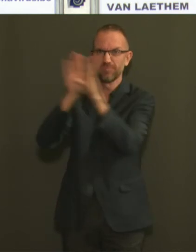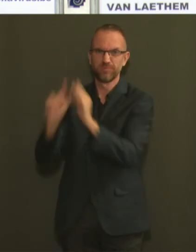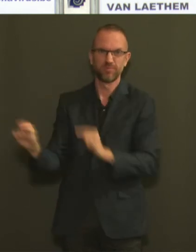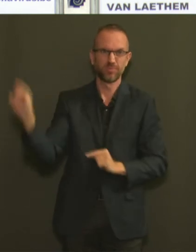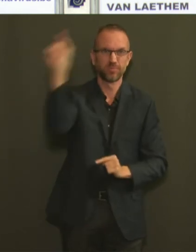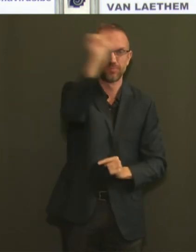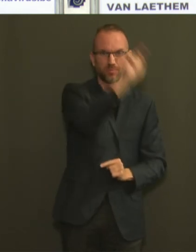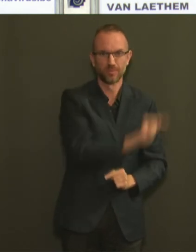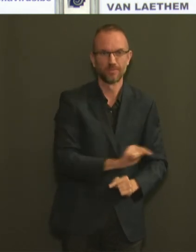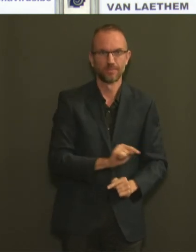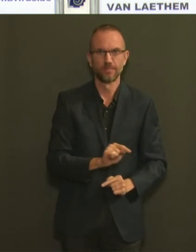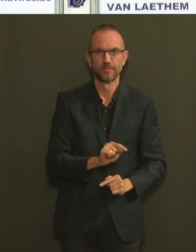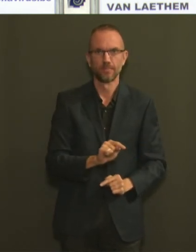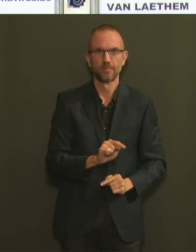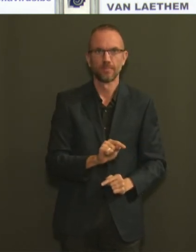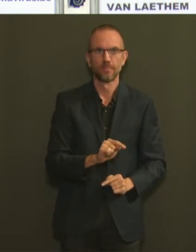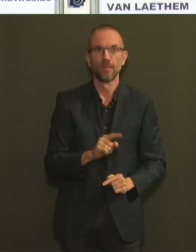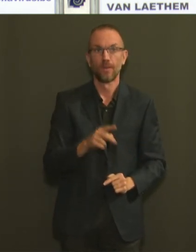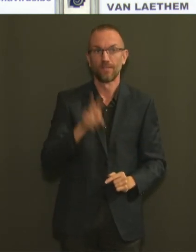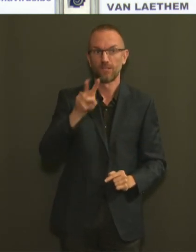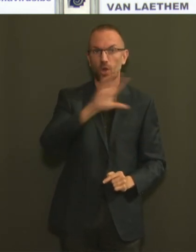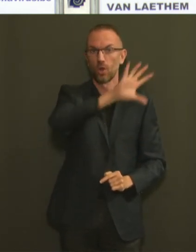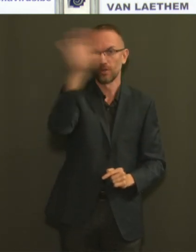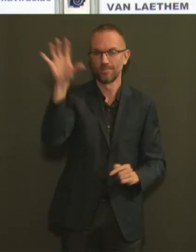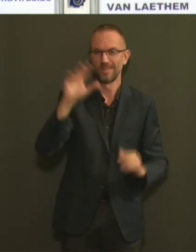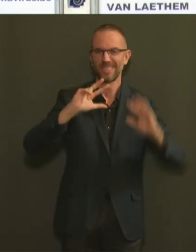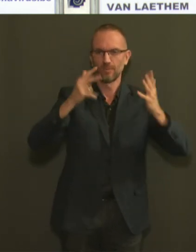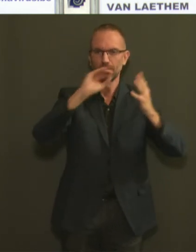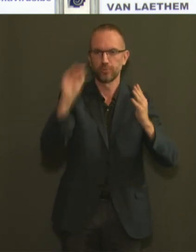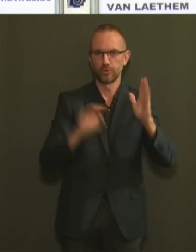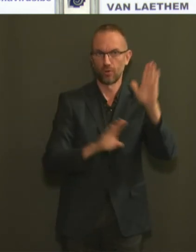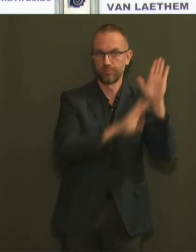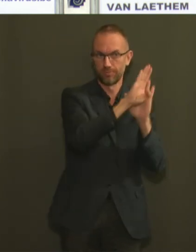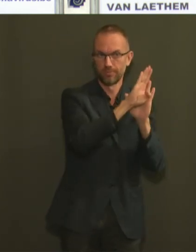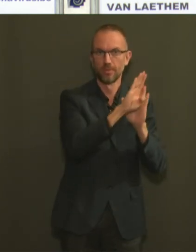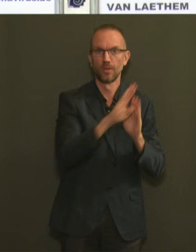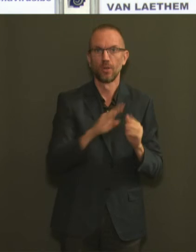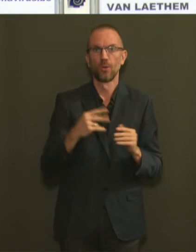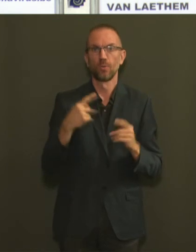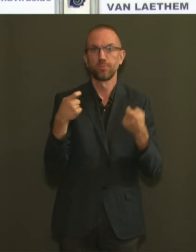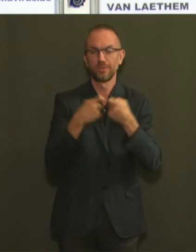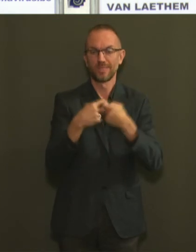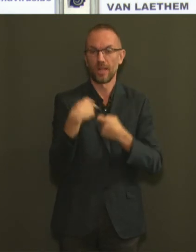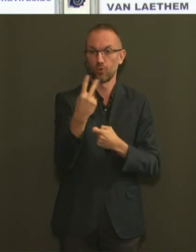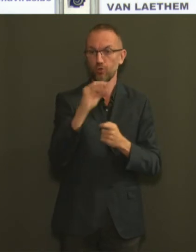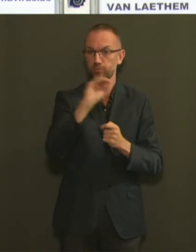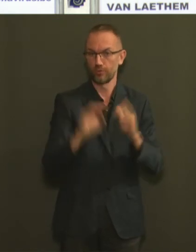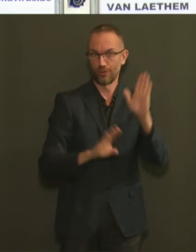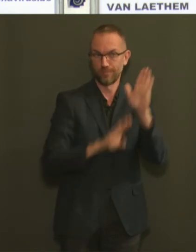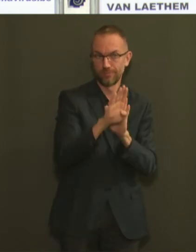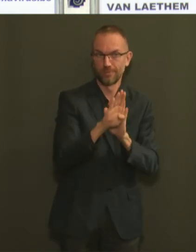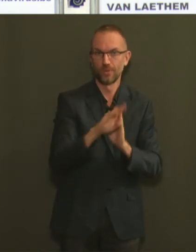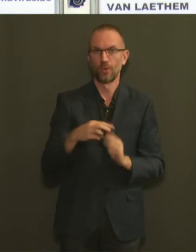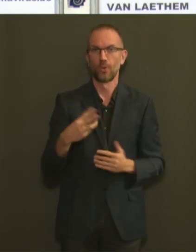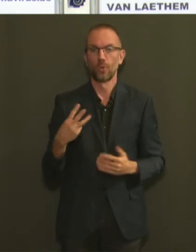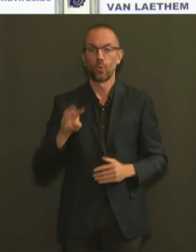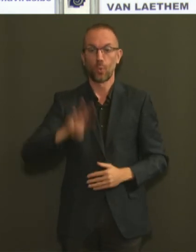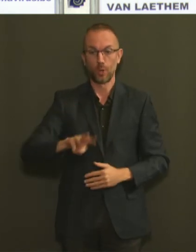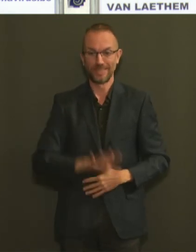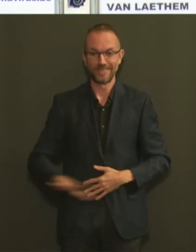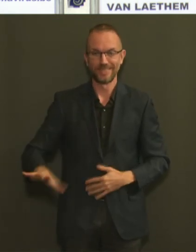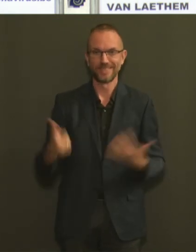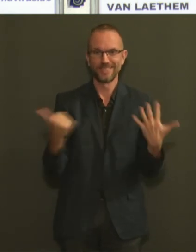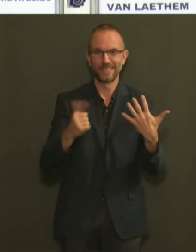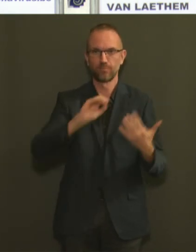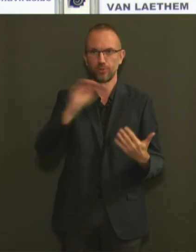18 % en flandre 12% à bruxelles et 6 % en wallonie quand vous le voyez sur la